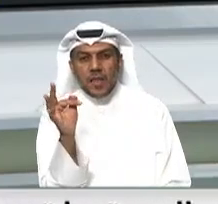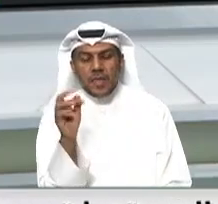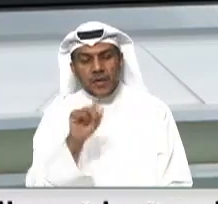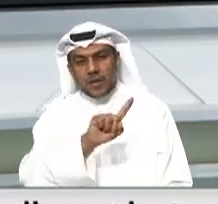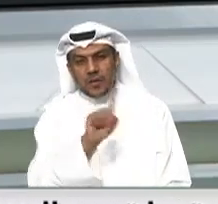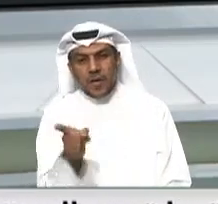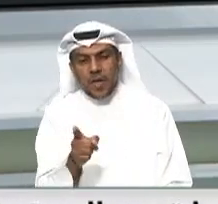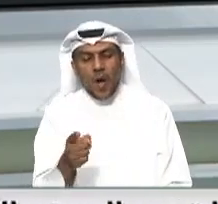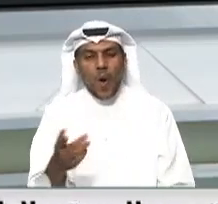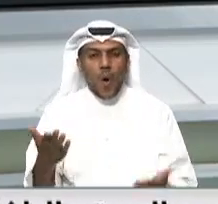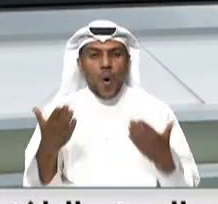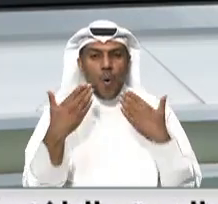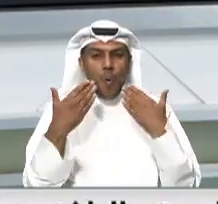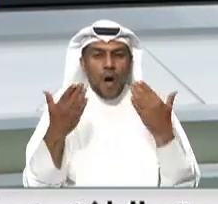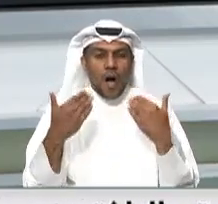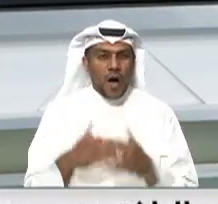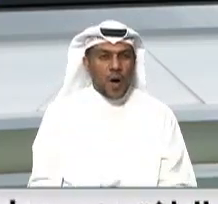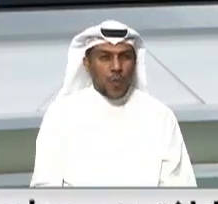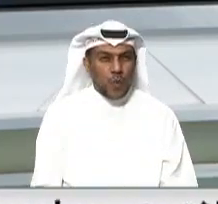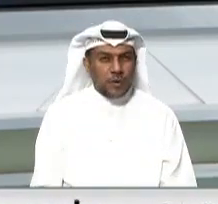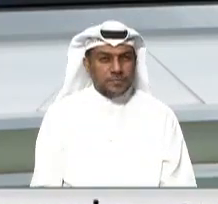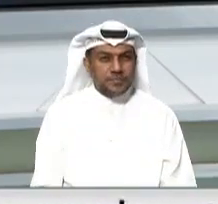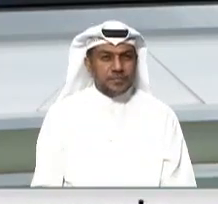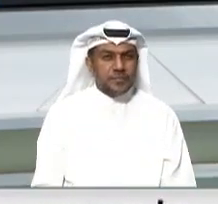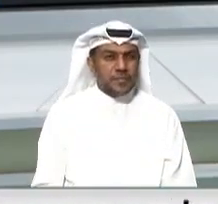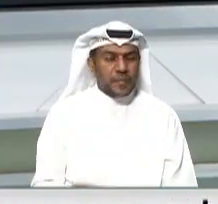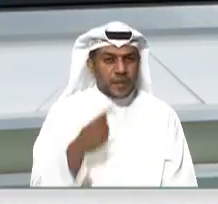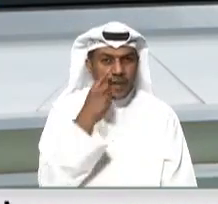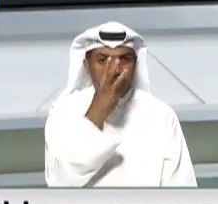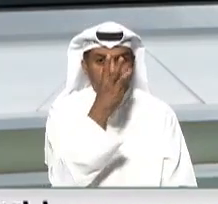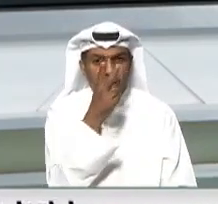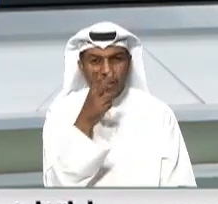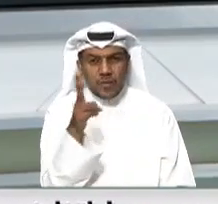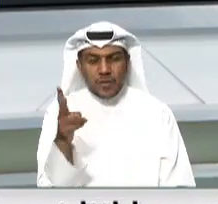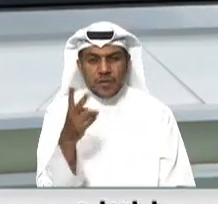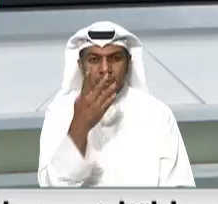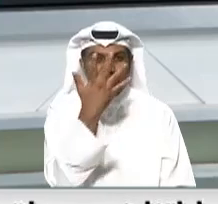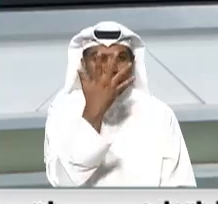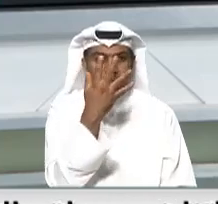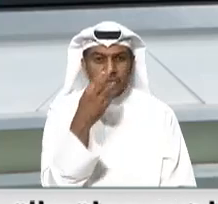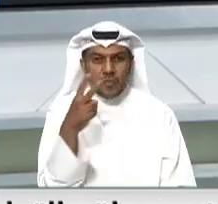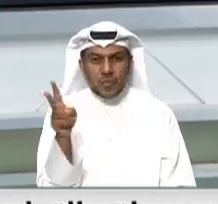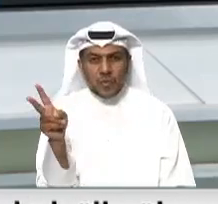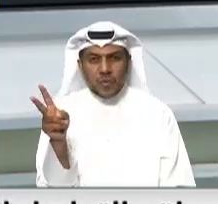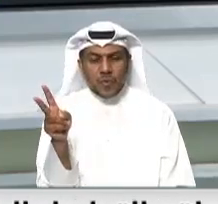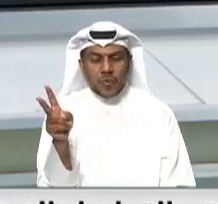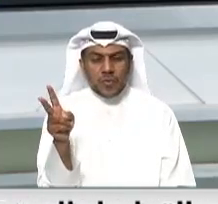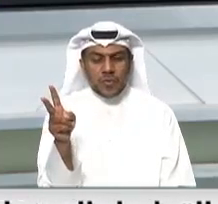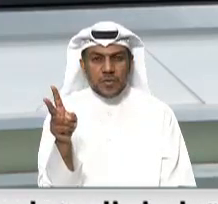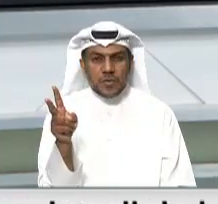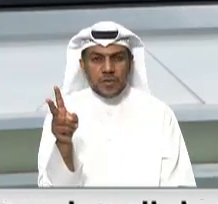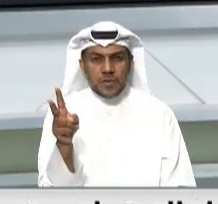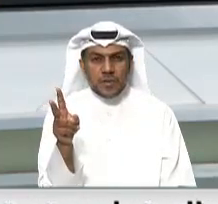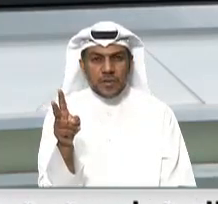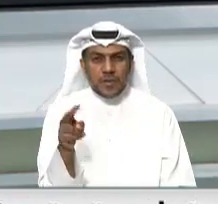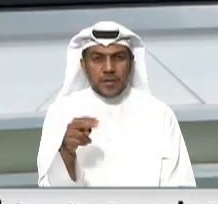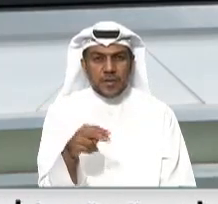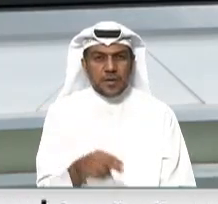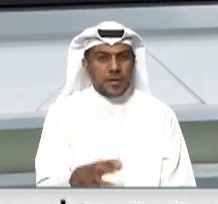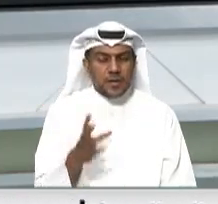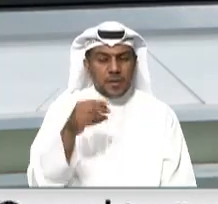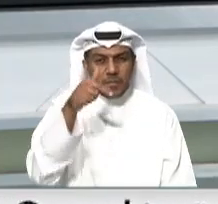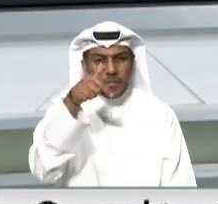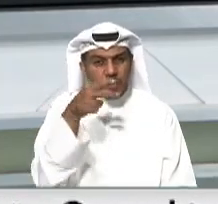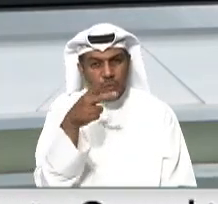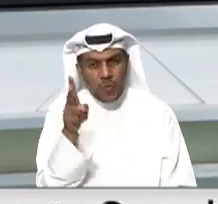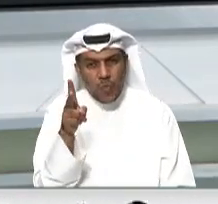مع عبور للسحب ودرجات الحراره بوجه عام تتراوح ما بين 23 الى 25 درجه مئويه في اغلب المناطق وتصل الى 26